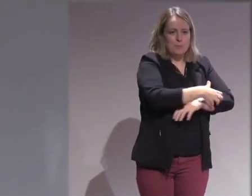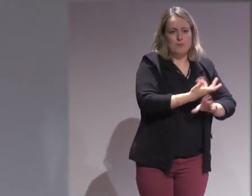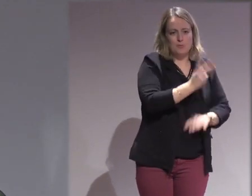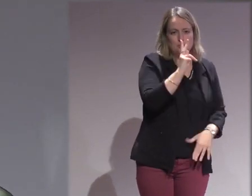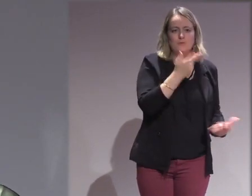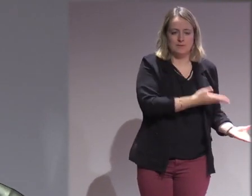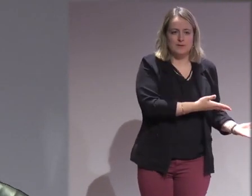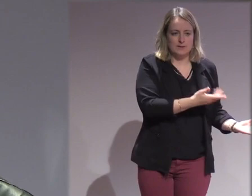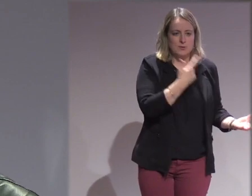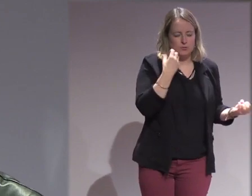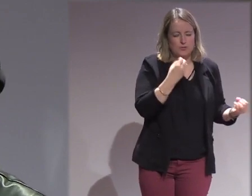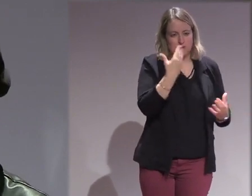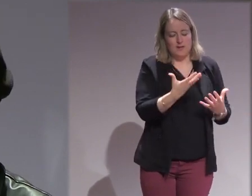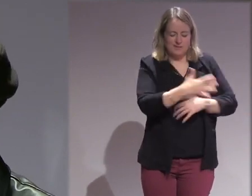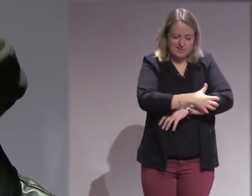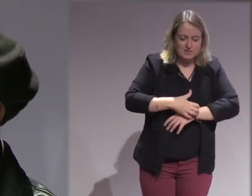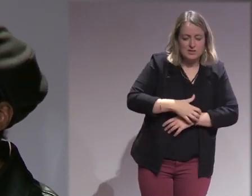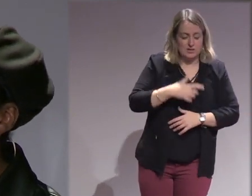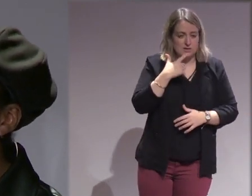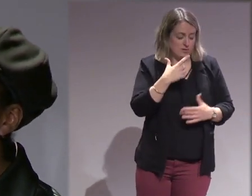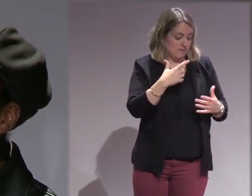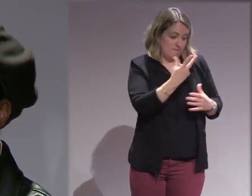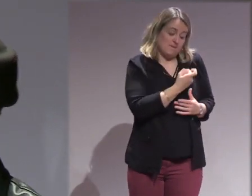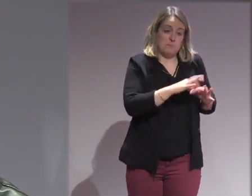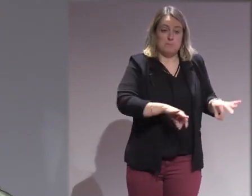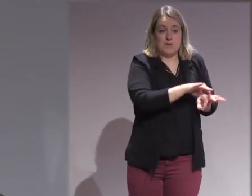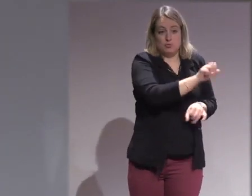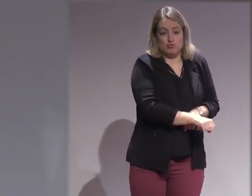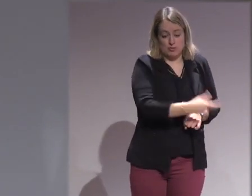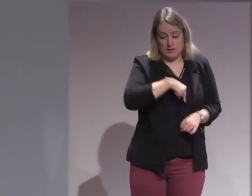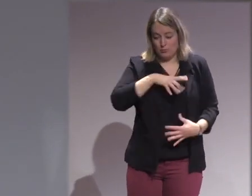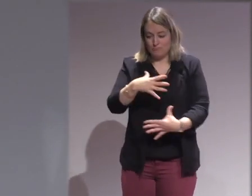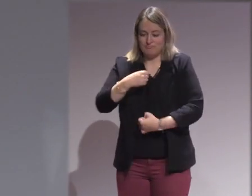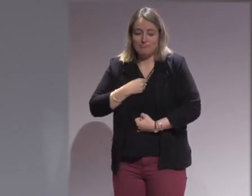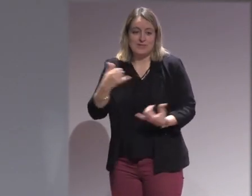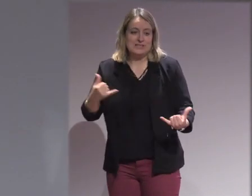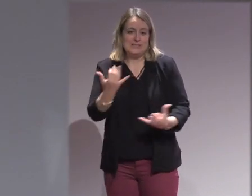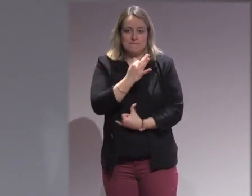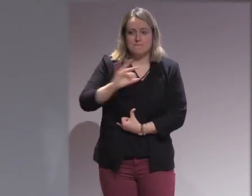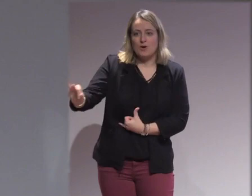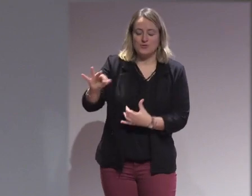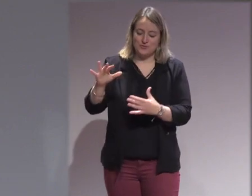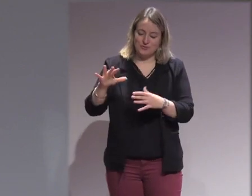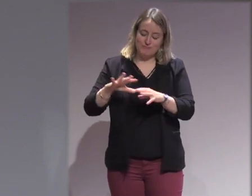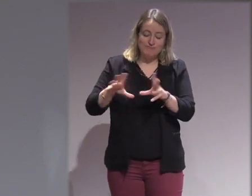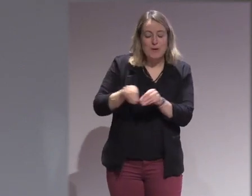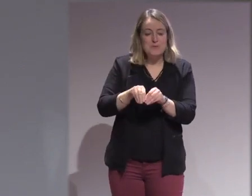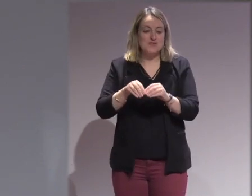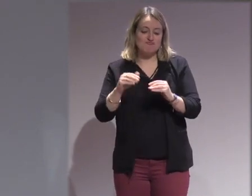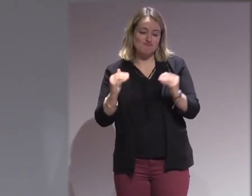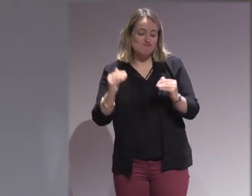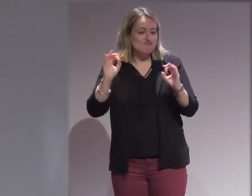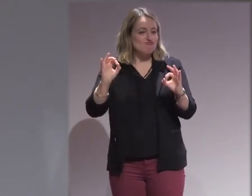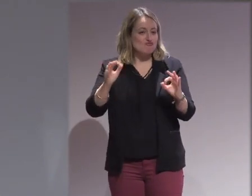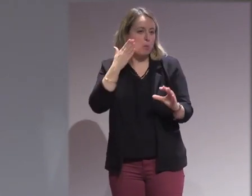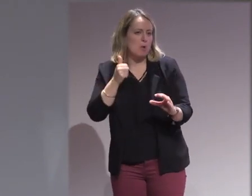naissance sont des familles pauvres et précaires, des familles des pays du Sud, et on se retrouve adopté en France dans des familles de classe moyenne supérieure,